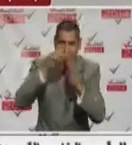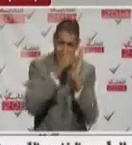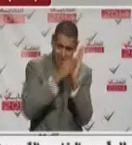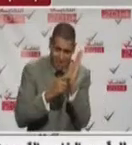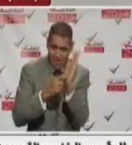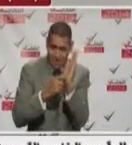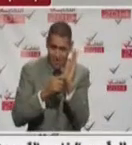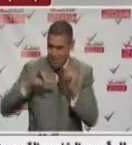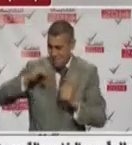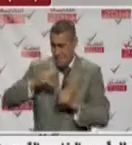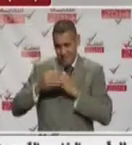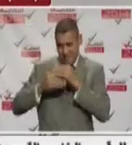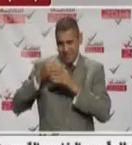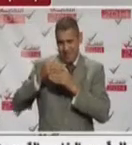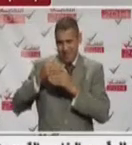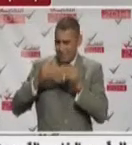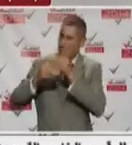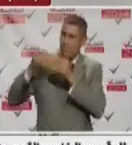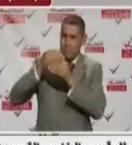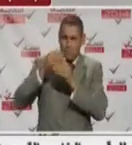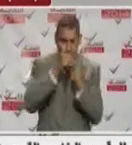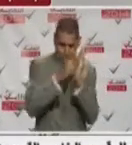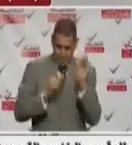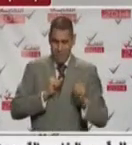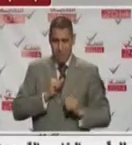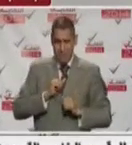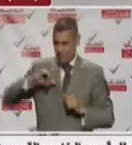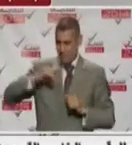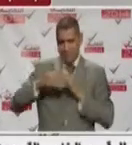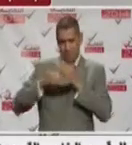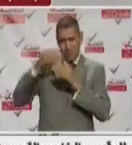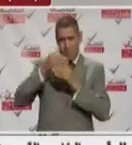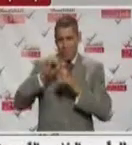صوتوا للقوى الشبابية، صوتوا للقائمة المستقلة الشباب للرقي والبناء.